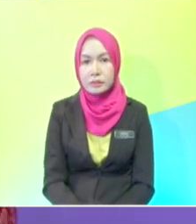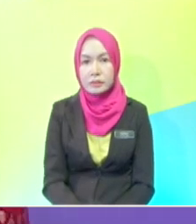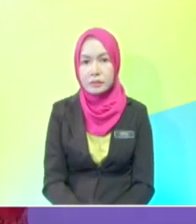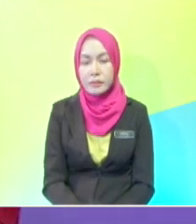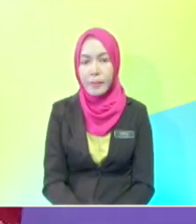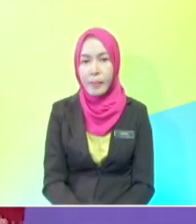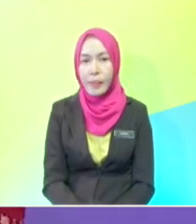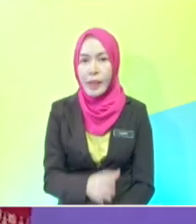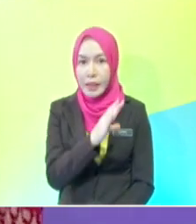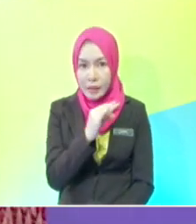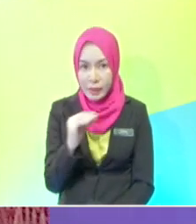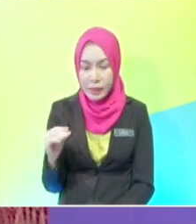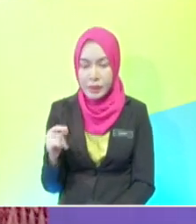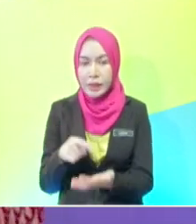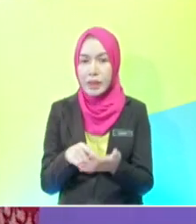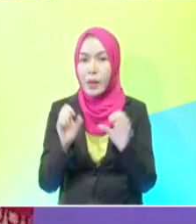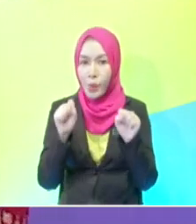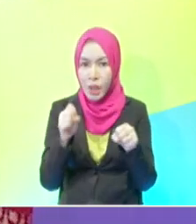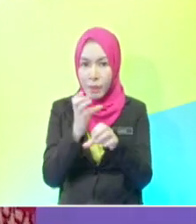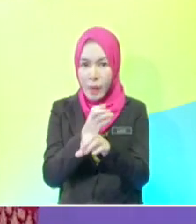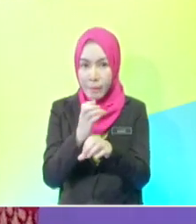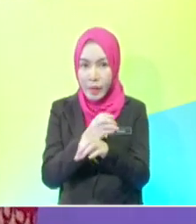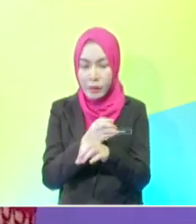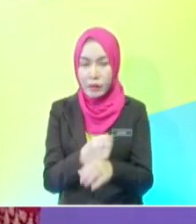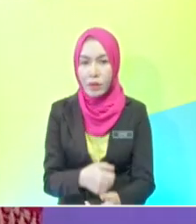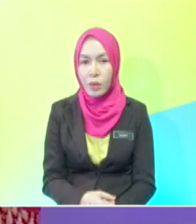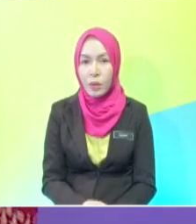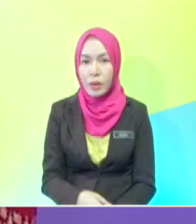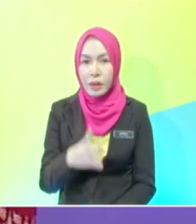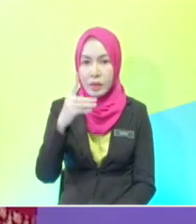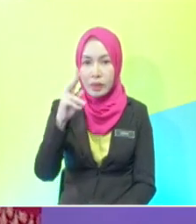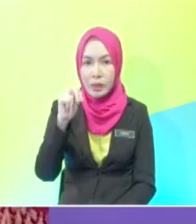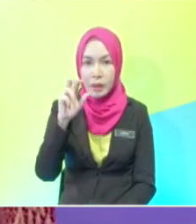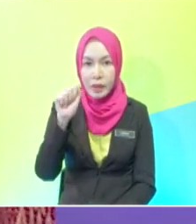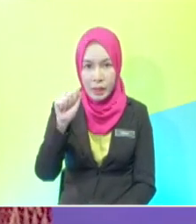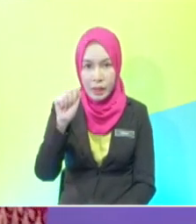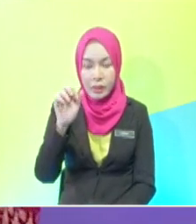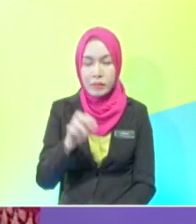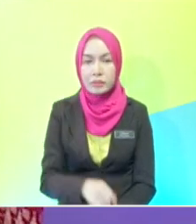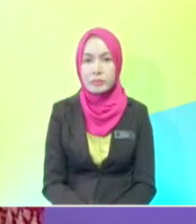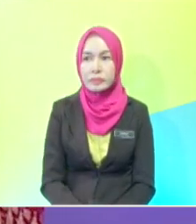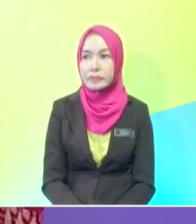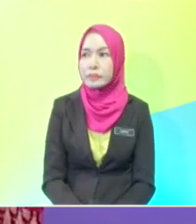jadi inilah yang akan memberi pengecaman atau bagaimana kita tidak tahu di